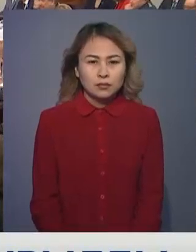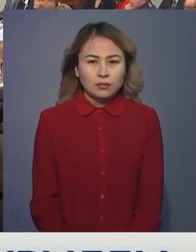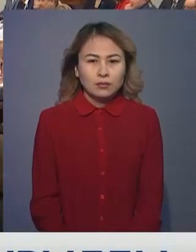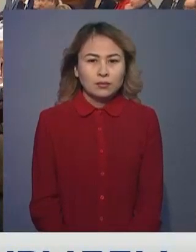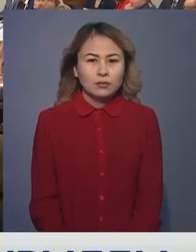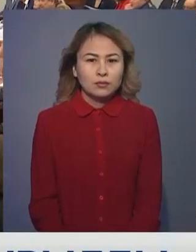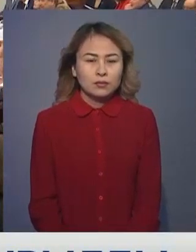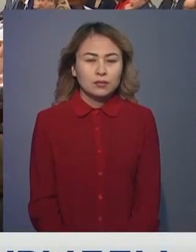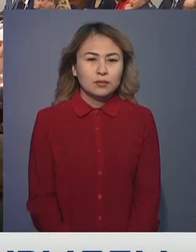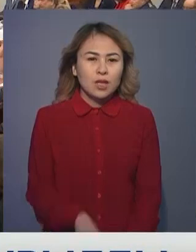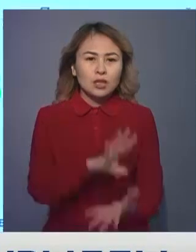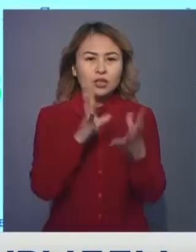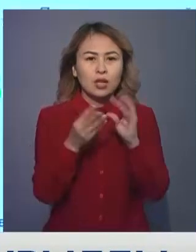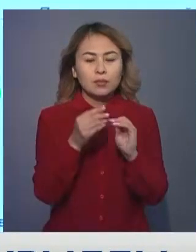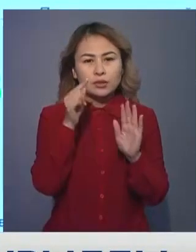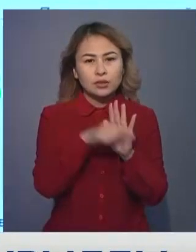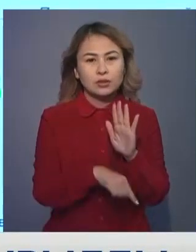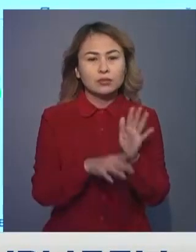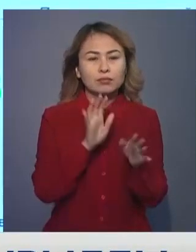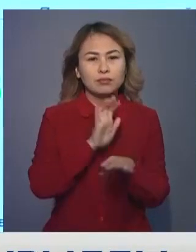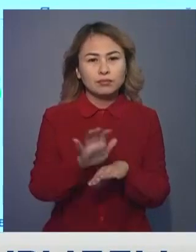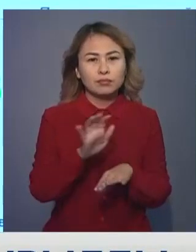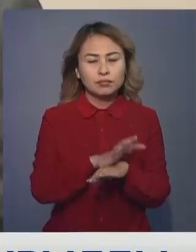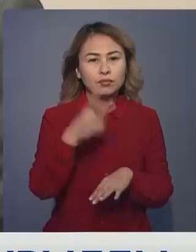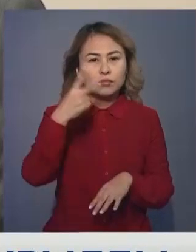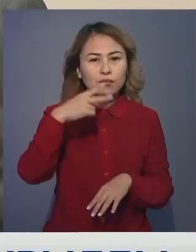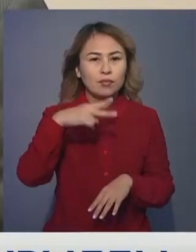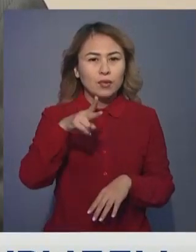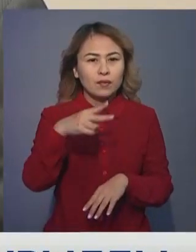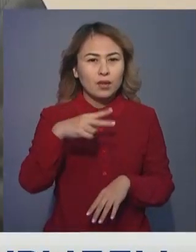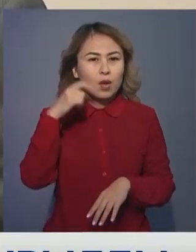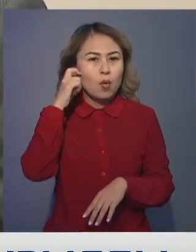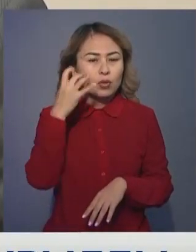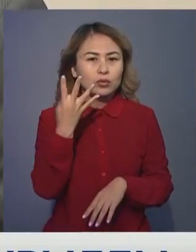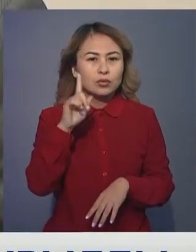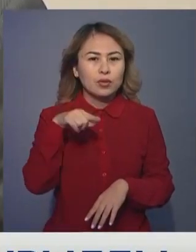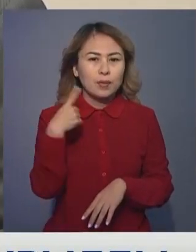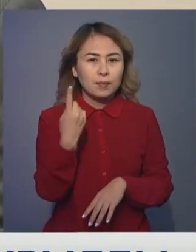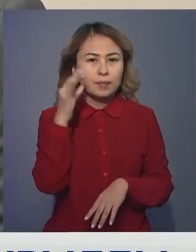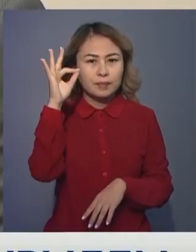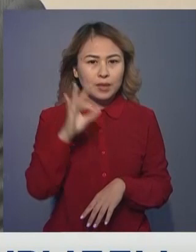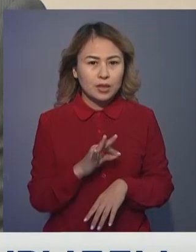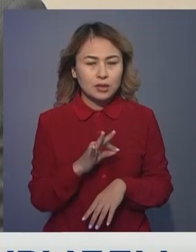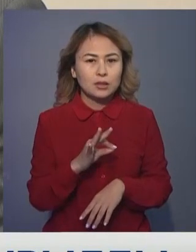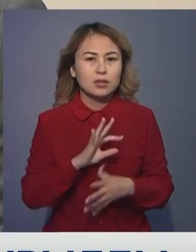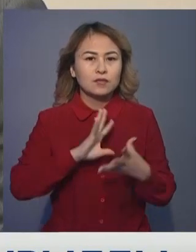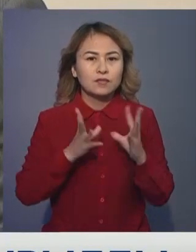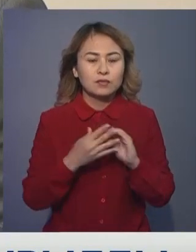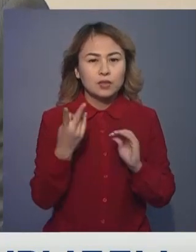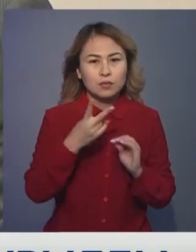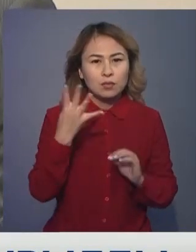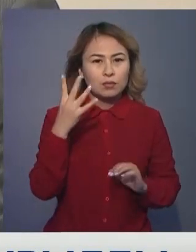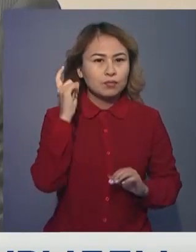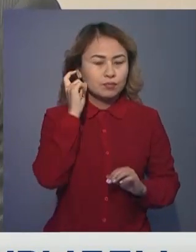Жалпы ішкі өнімнің нақты өсуі 20 жылы 4.1% деңгейінде болжанып отыр. 24 жылы